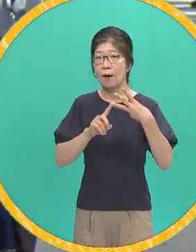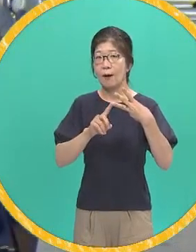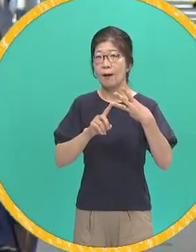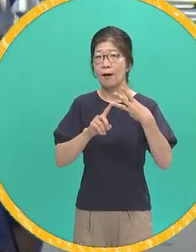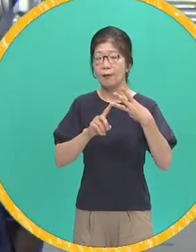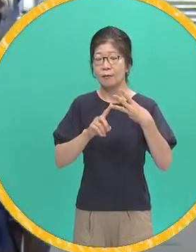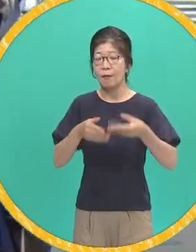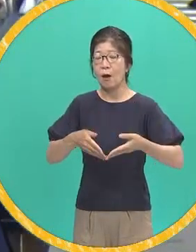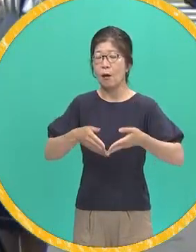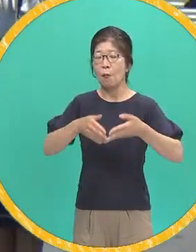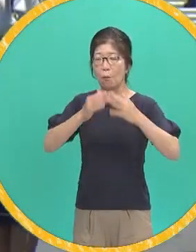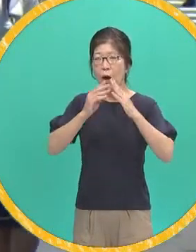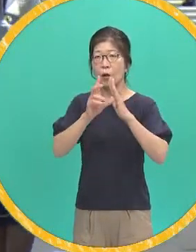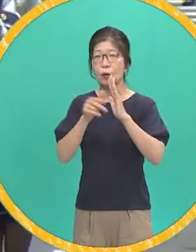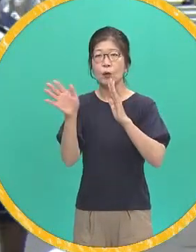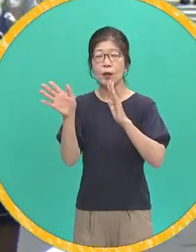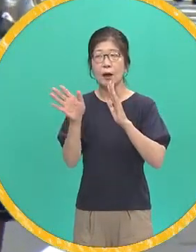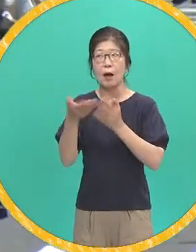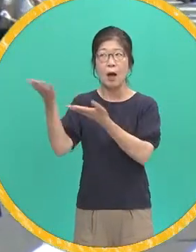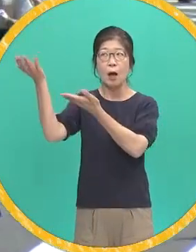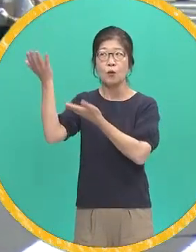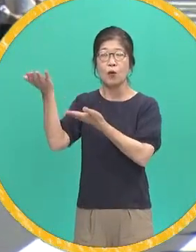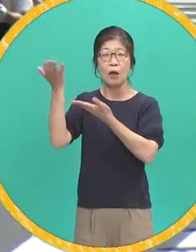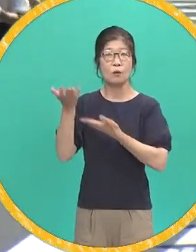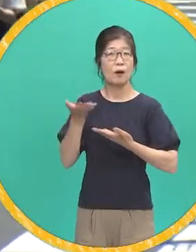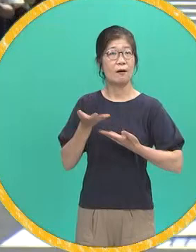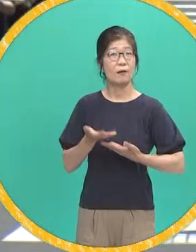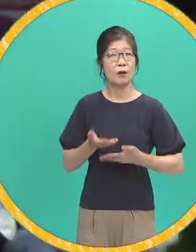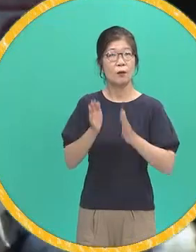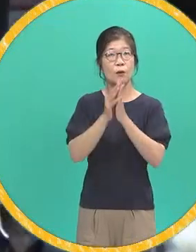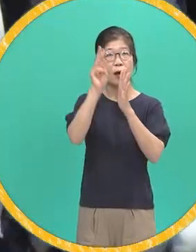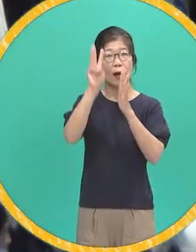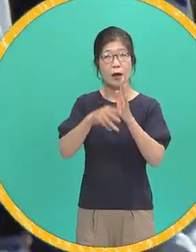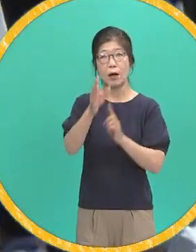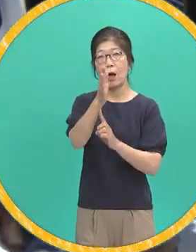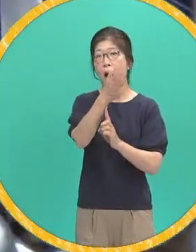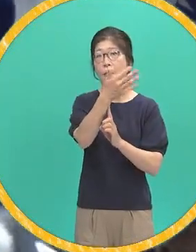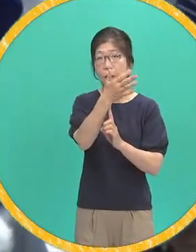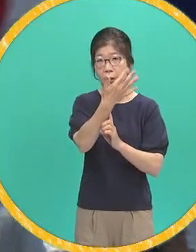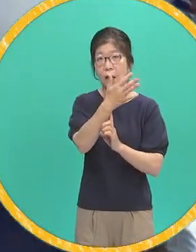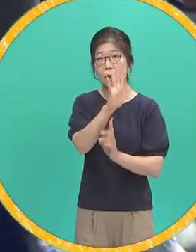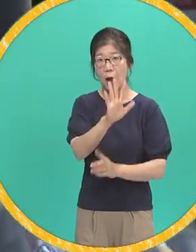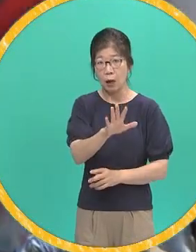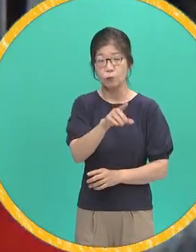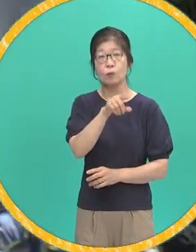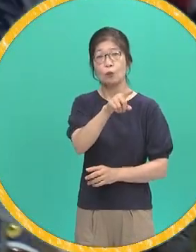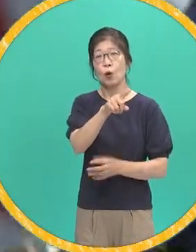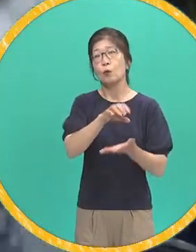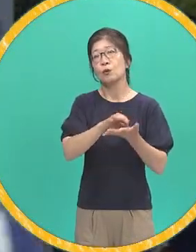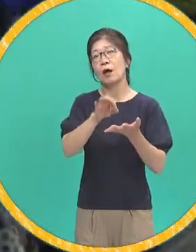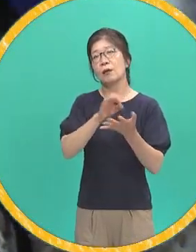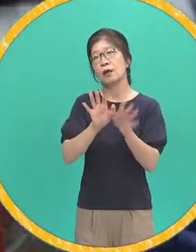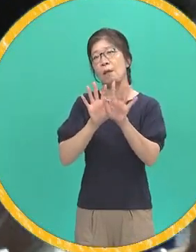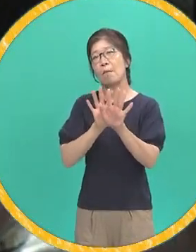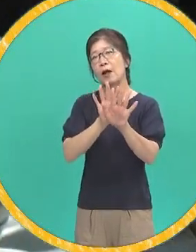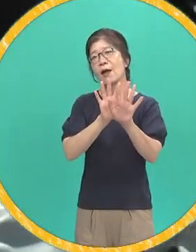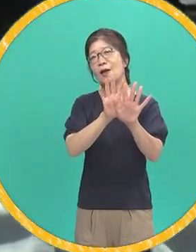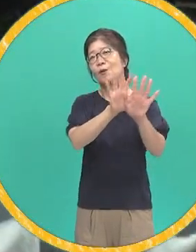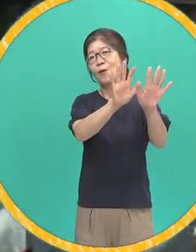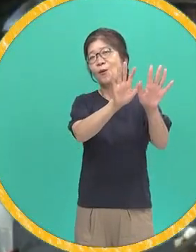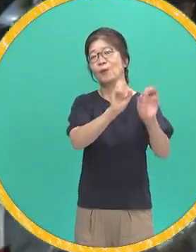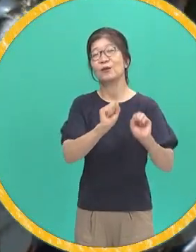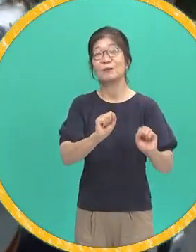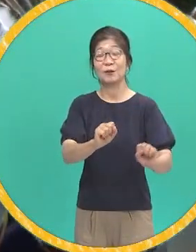発足当時から受け継がれている神奈川旗というものを使って主にパレードを行っております